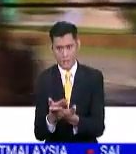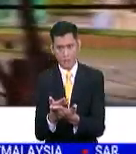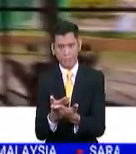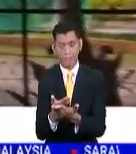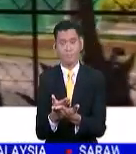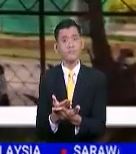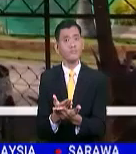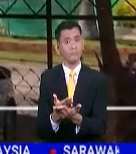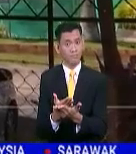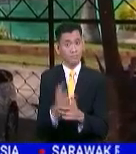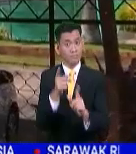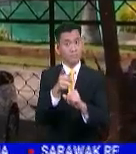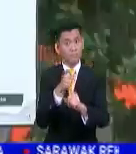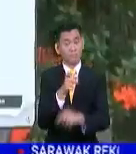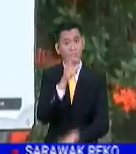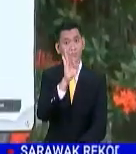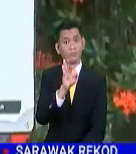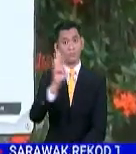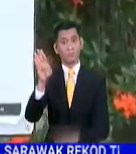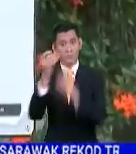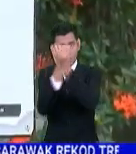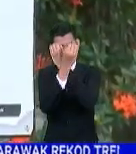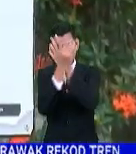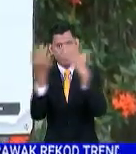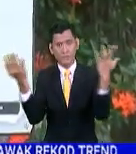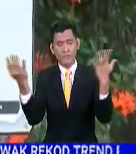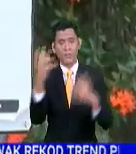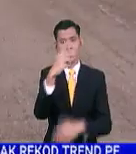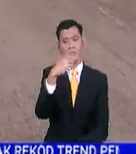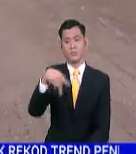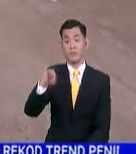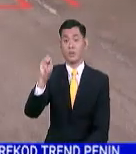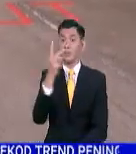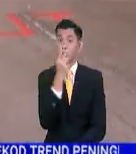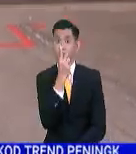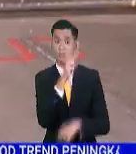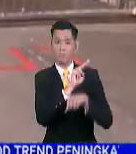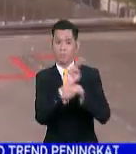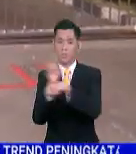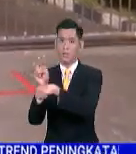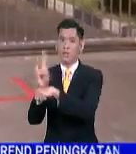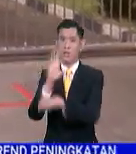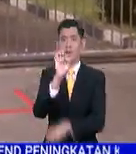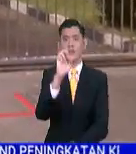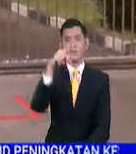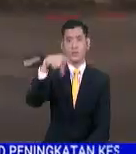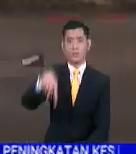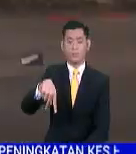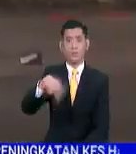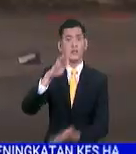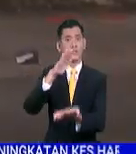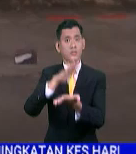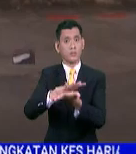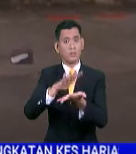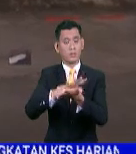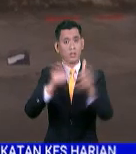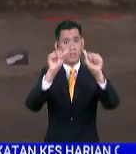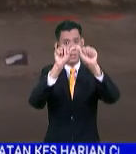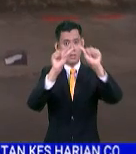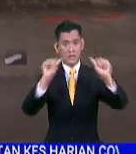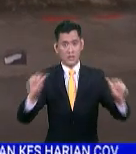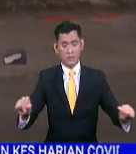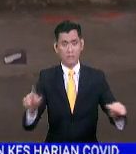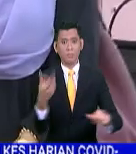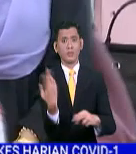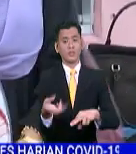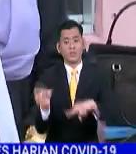Beliau menerusi laman Facebooknya berkata pihak KPM akan memastikan pemantauan SOP di sekolah berasrama selain